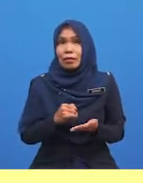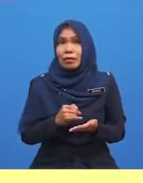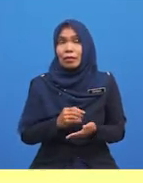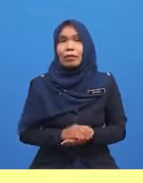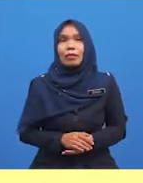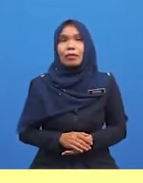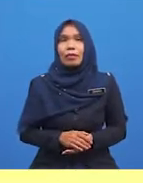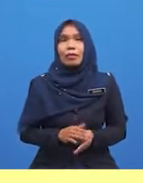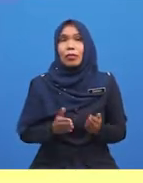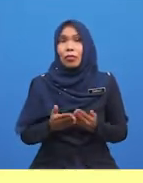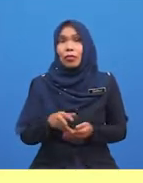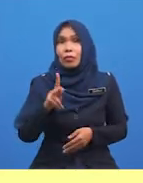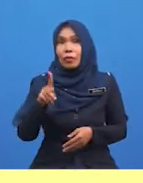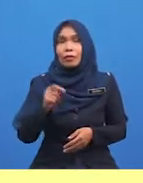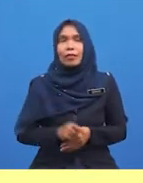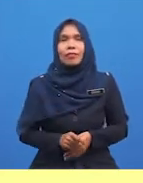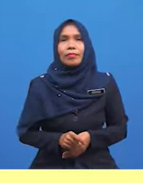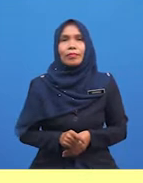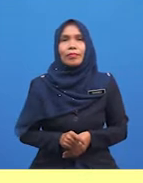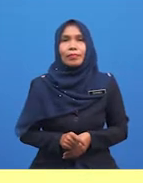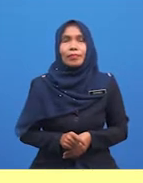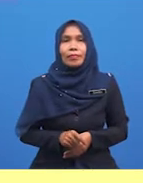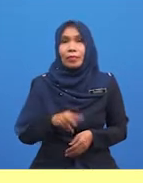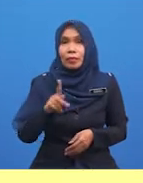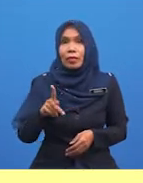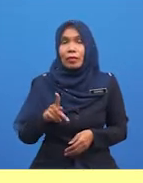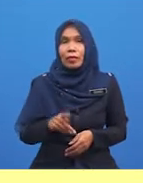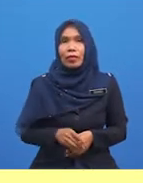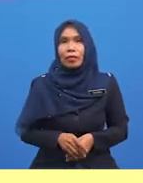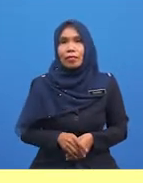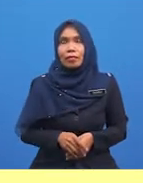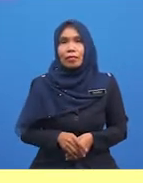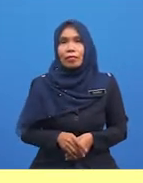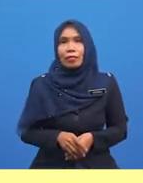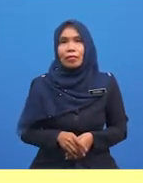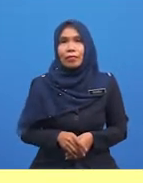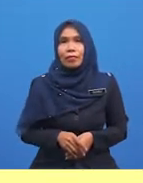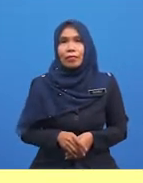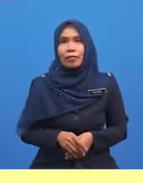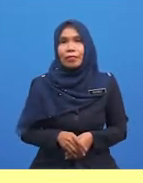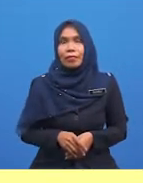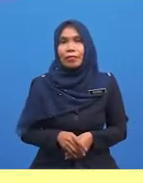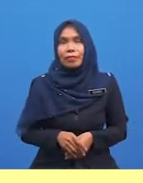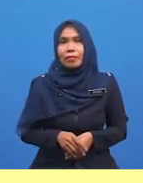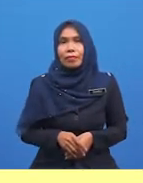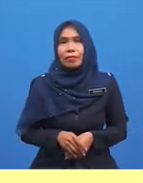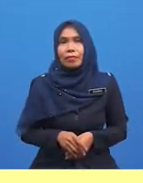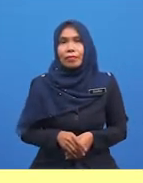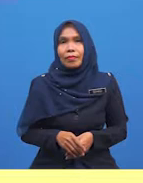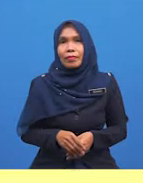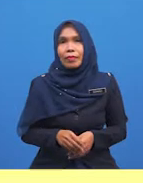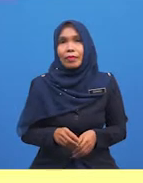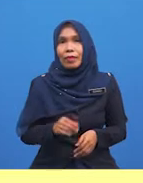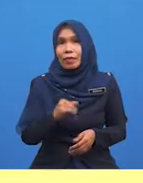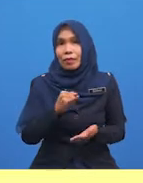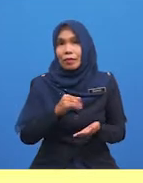Pelajar hanya perlu mengemukakan idea jawapan sahaja, tidak memerlukan huraian.